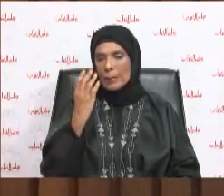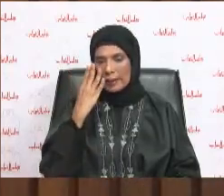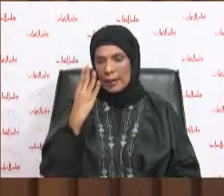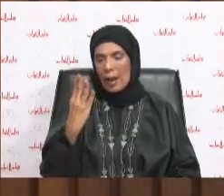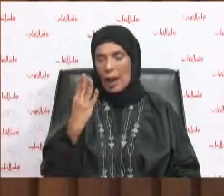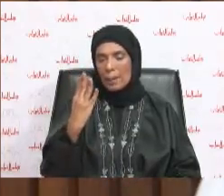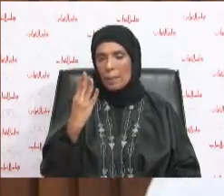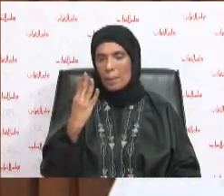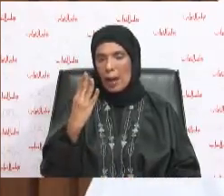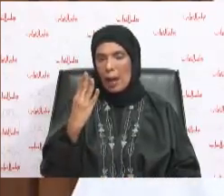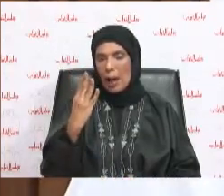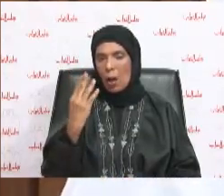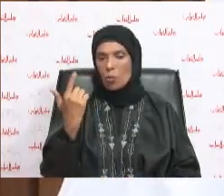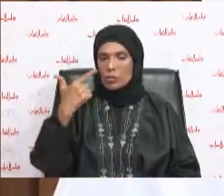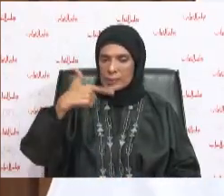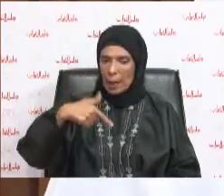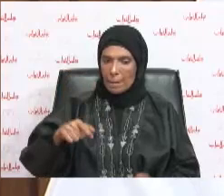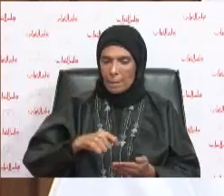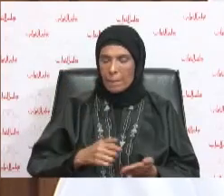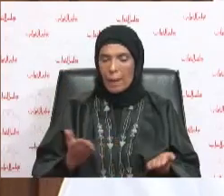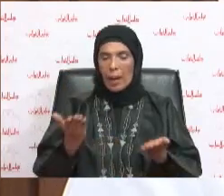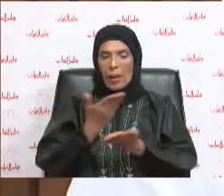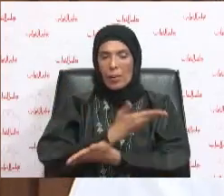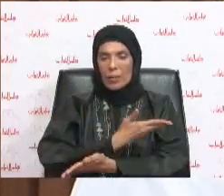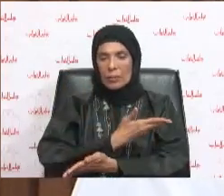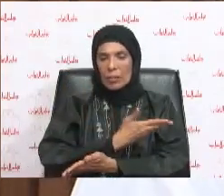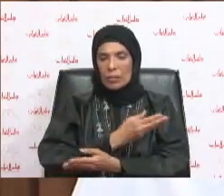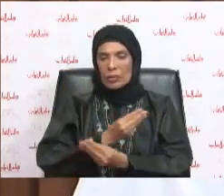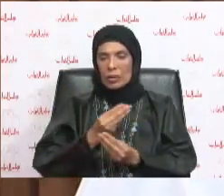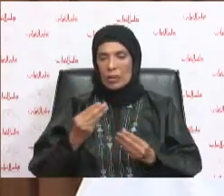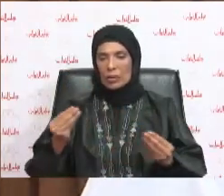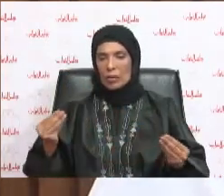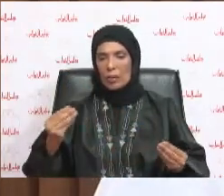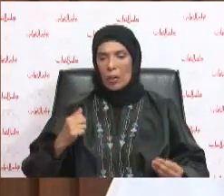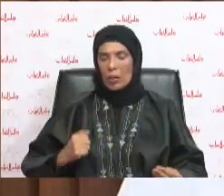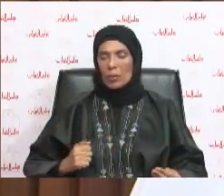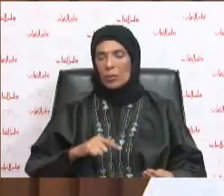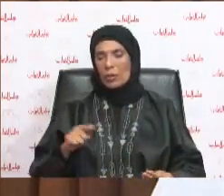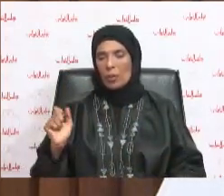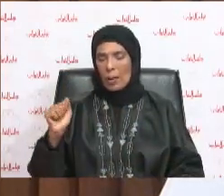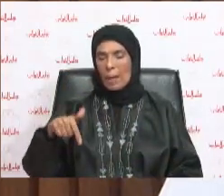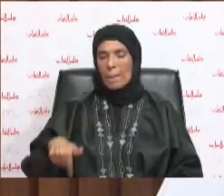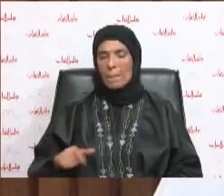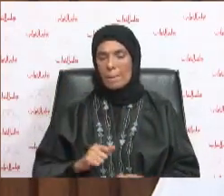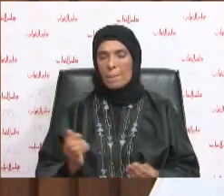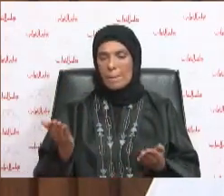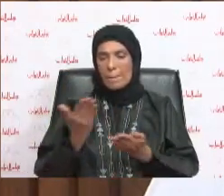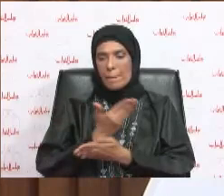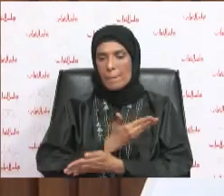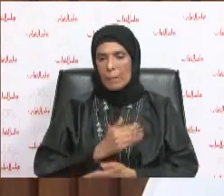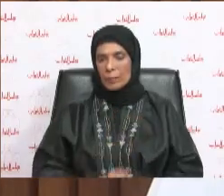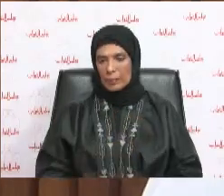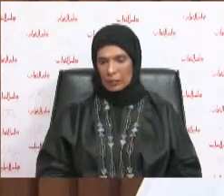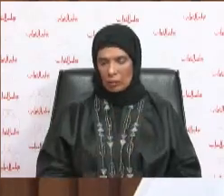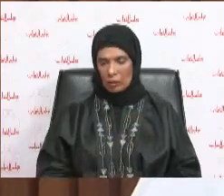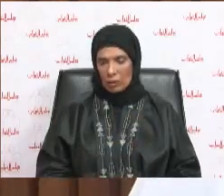174 اتفاقية، يعني أكثر دولة خليجية عندنا احنا الاتفاقيات أكثر من